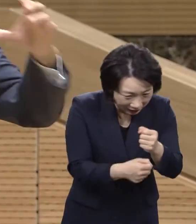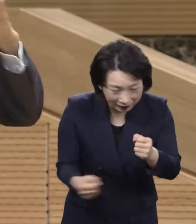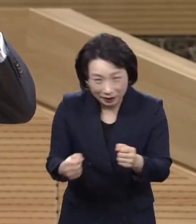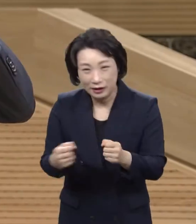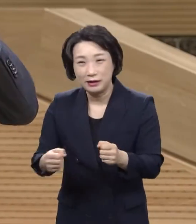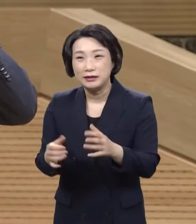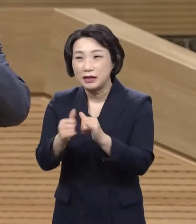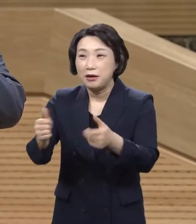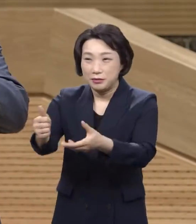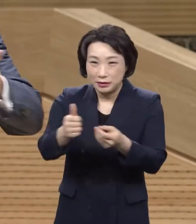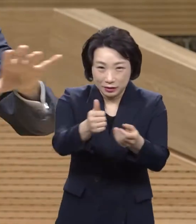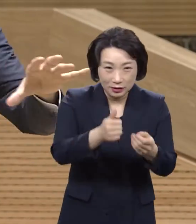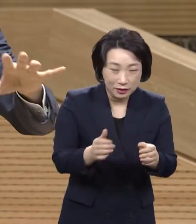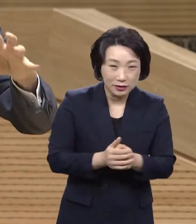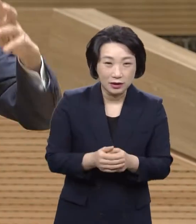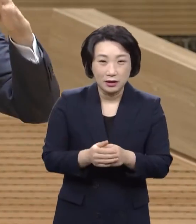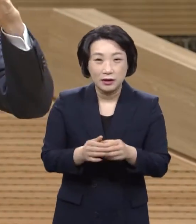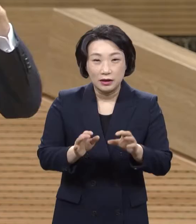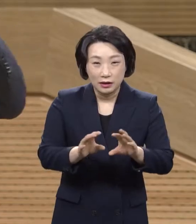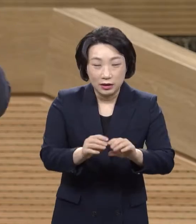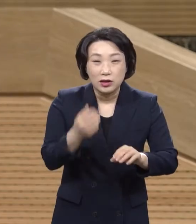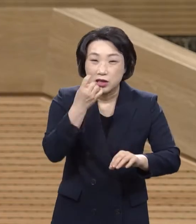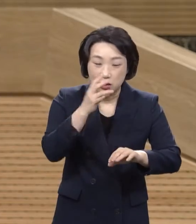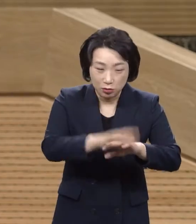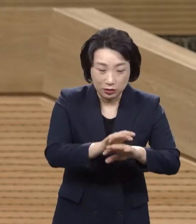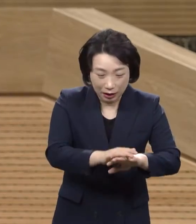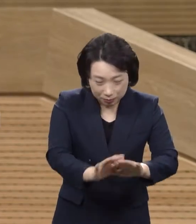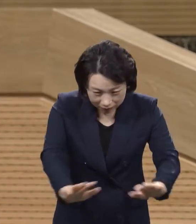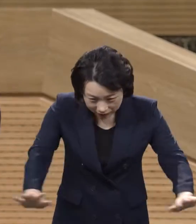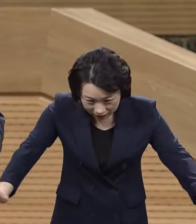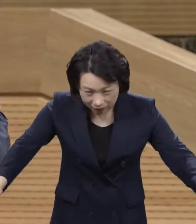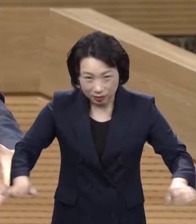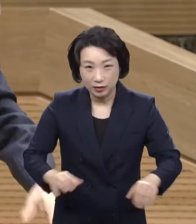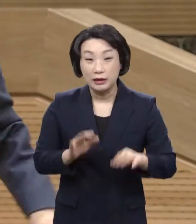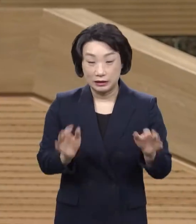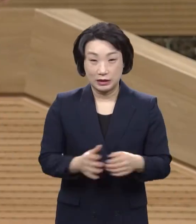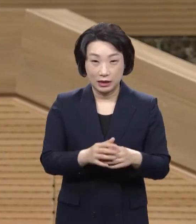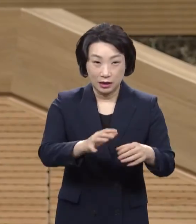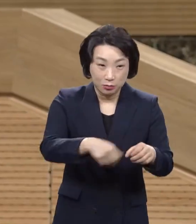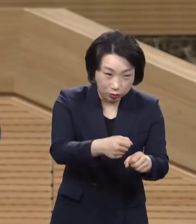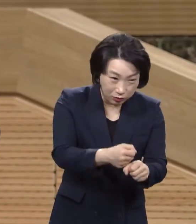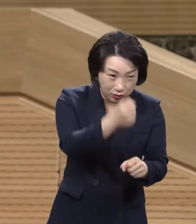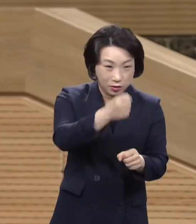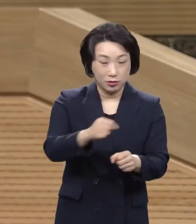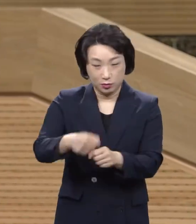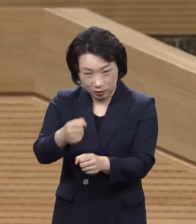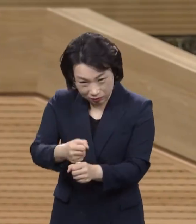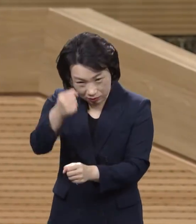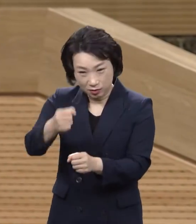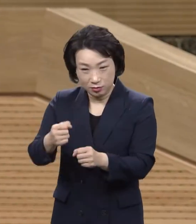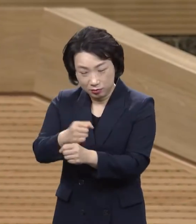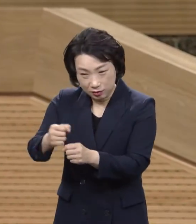묻어서 그걸 바닥에 깔아둬 놓고 묶어서 전부 다 이제 만들어둬 놓고